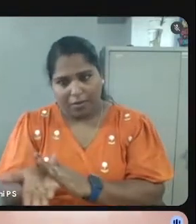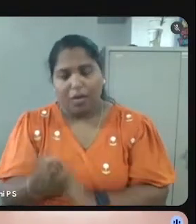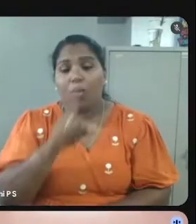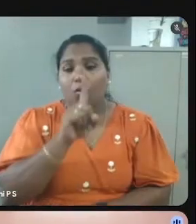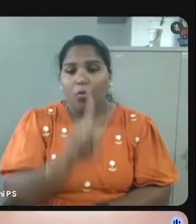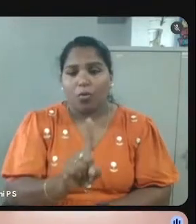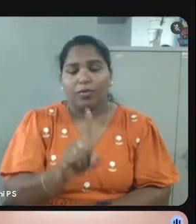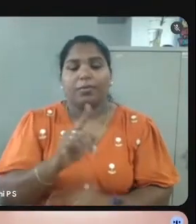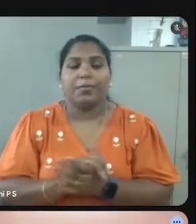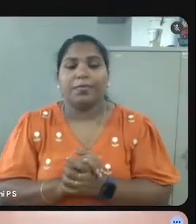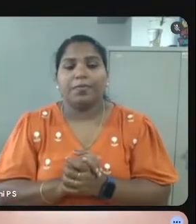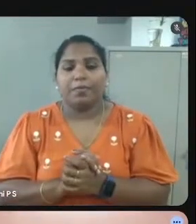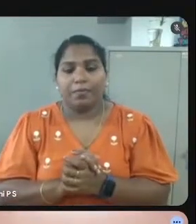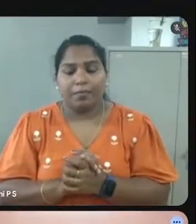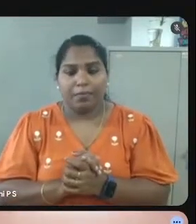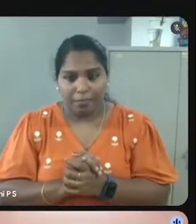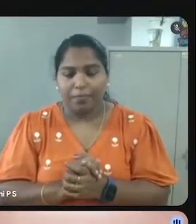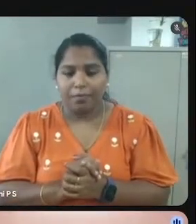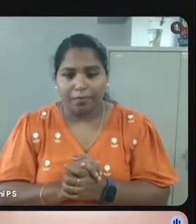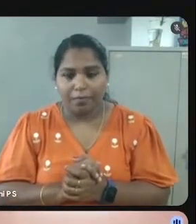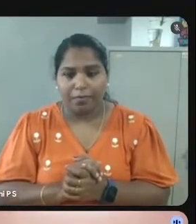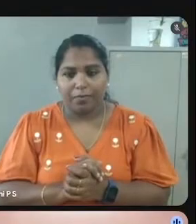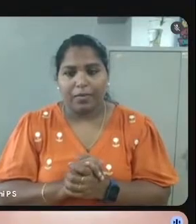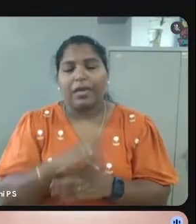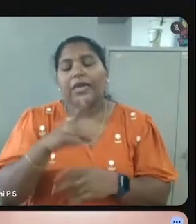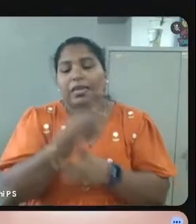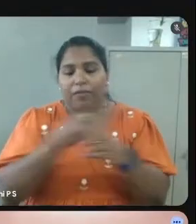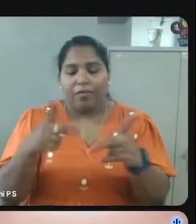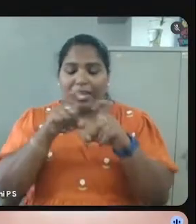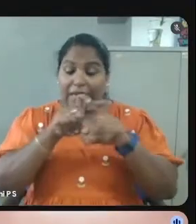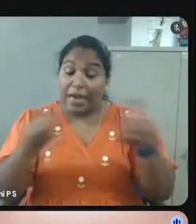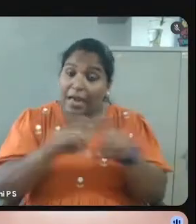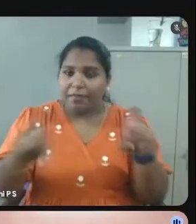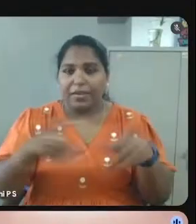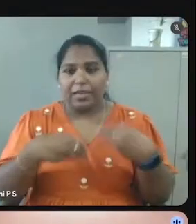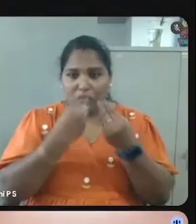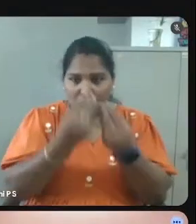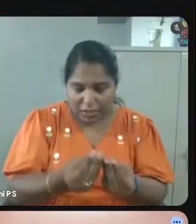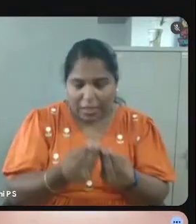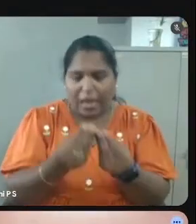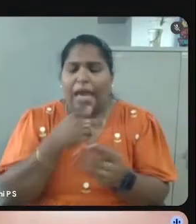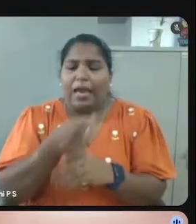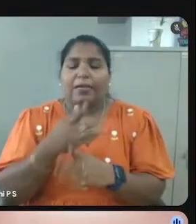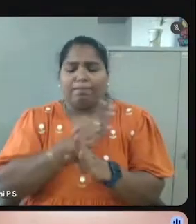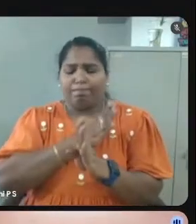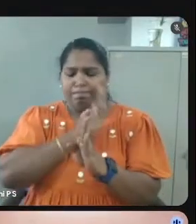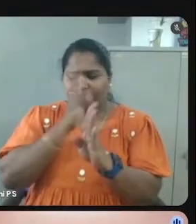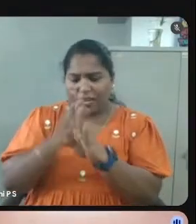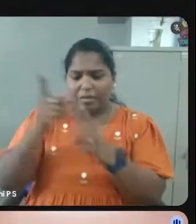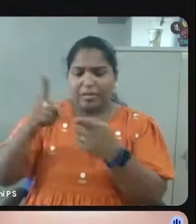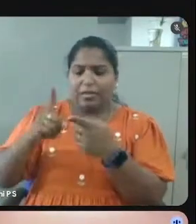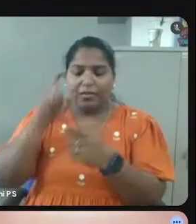തെറാപ്യൂട്ടിക് ക്ലാരിഫിക്കേഷൻസ് ആണ്. വാല്യൂ ക്ലാരിഫിക്കേഷൻസ്, ഇഫക്റ്റീവ് സെക്ഷുവൽ ഹിസ്റ്ററി, സെക്ഷുവൽ